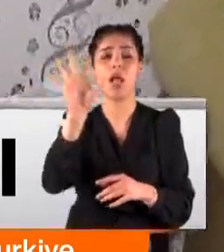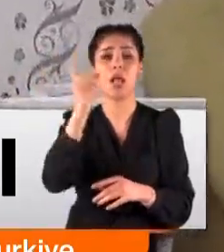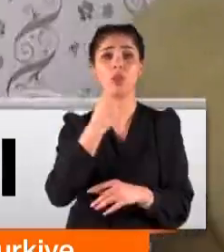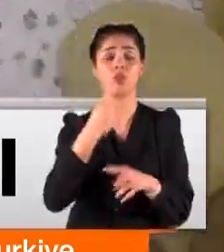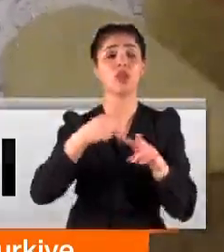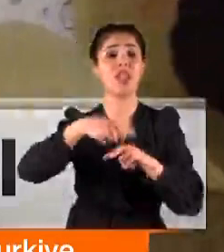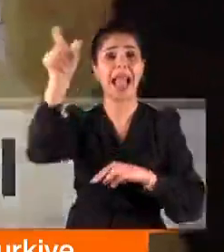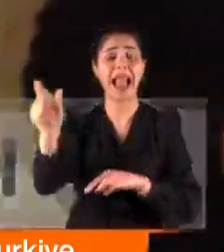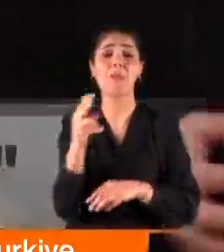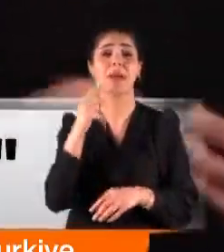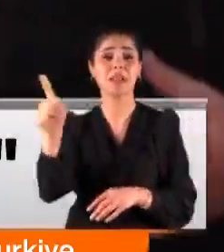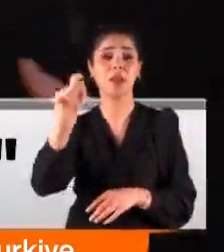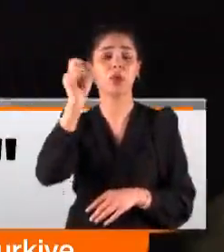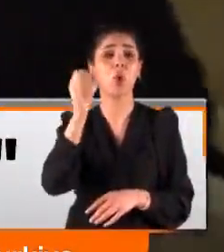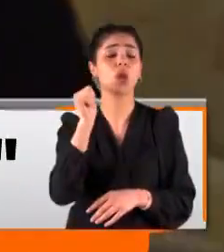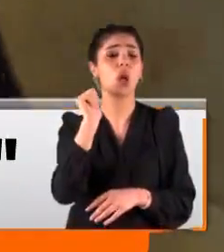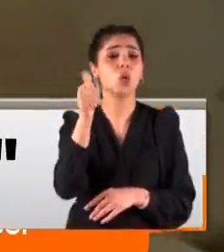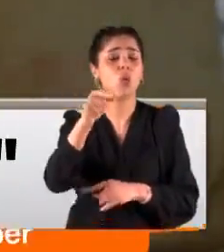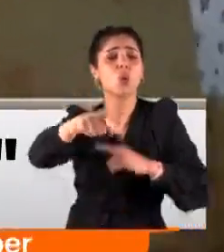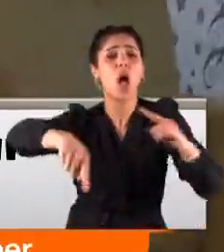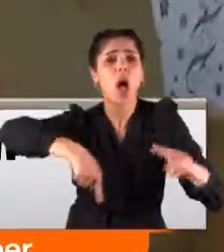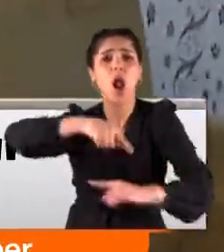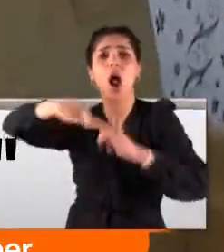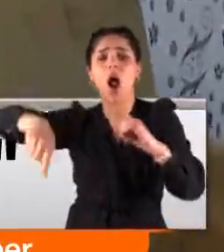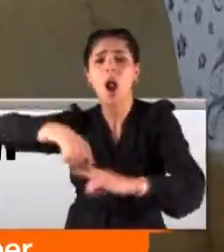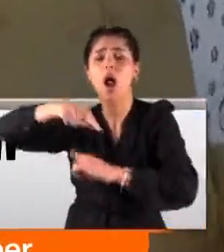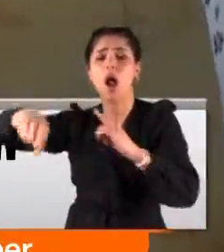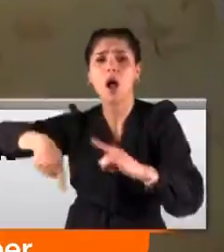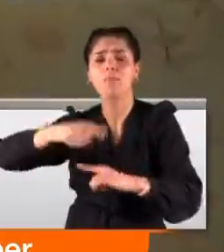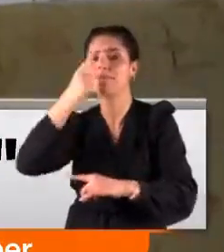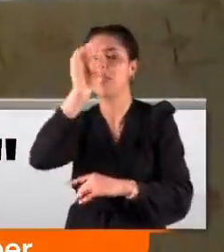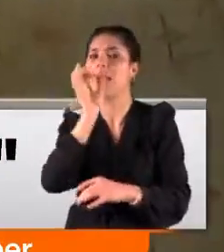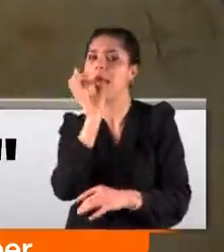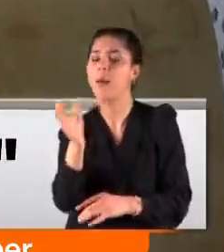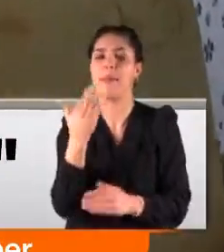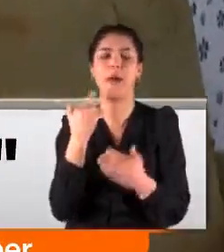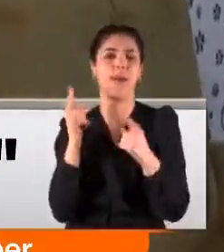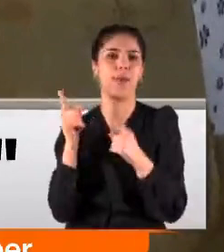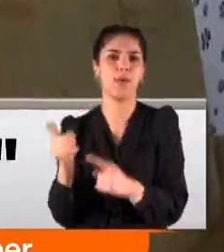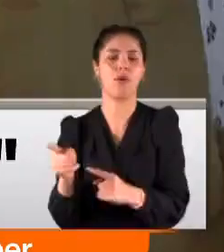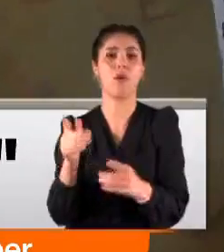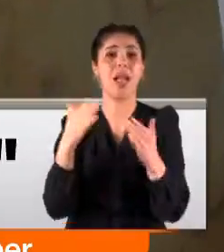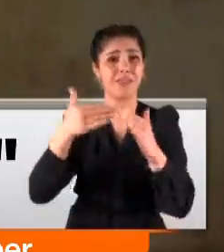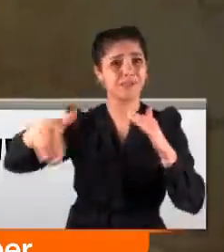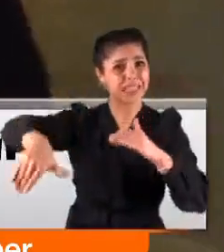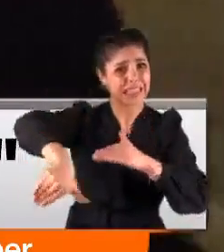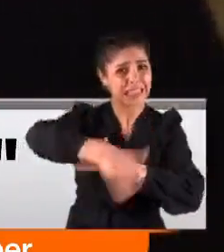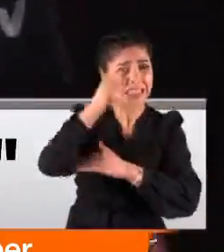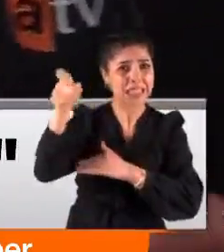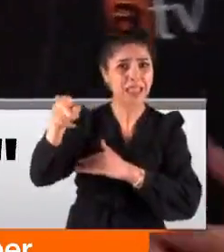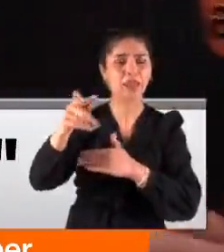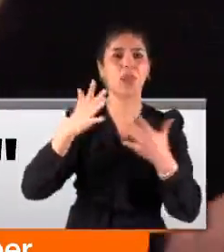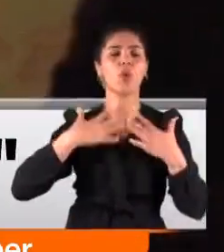Elmas Kılıcı'yı tam 90 gündür adım adım her yerde arıyorlar ama tek bir izine bile rastlayamadılar. Evden çıktığında